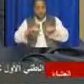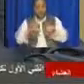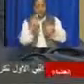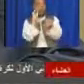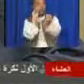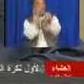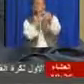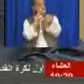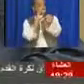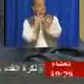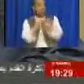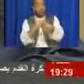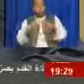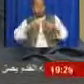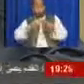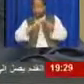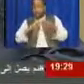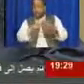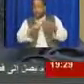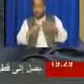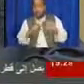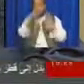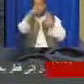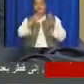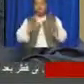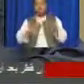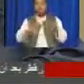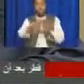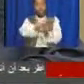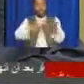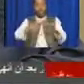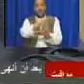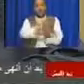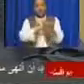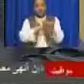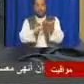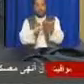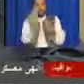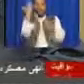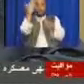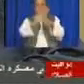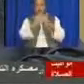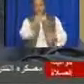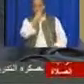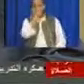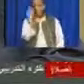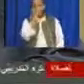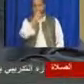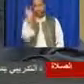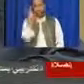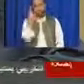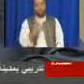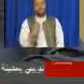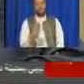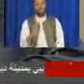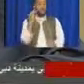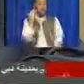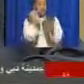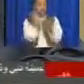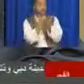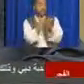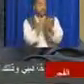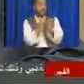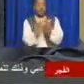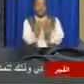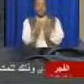تبين لنا شوالمنا شيئا على الارض واقعيا في المشاكل الكبيره التي نراها من التوتر في الامن وغيره حين